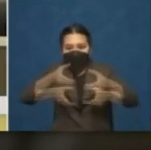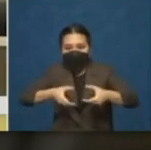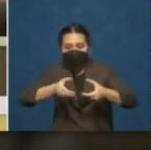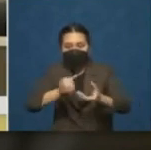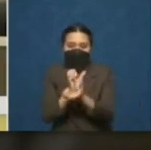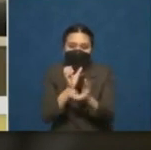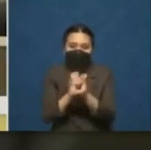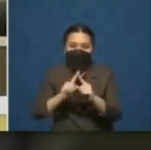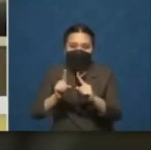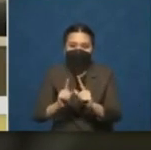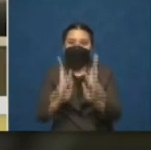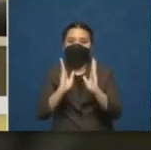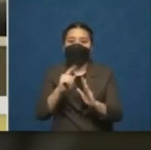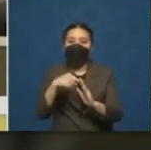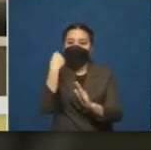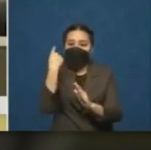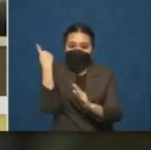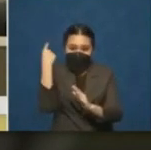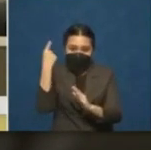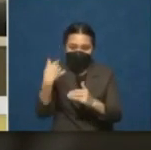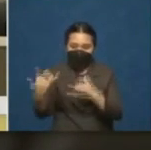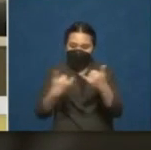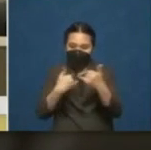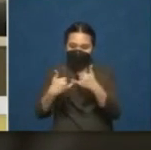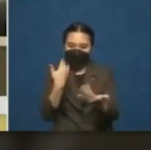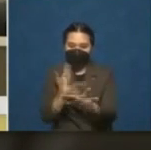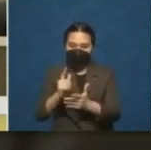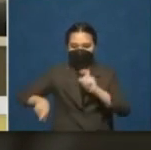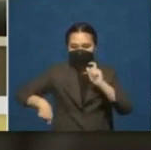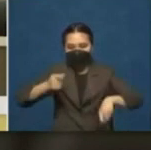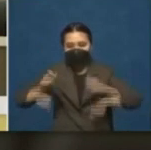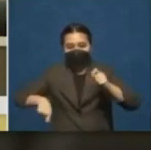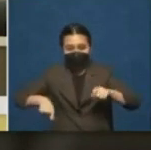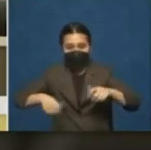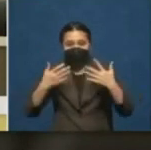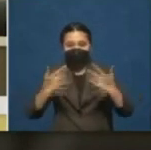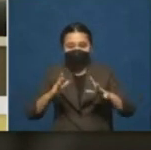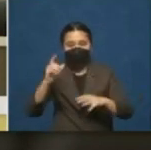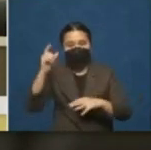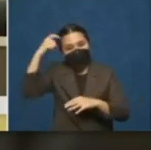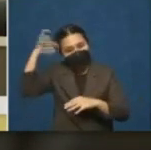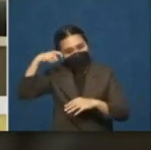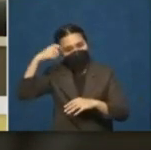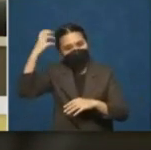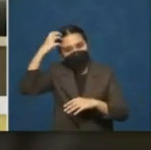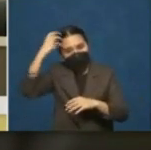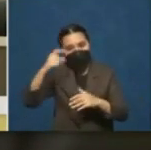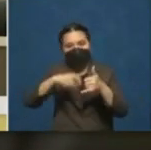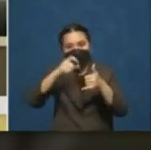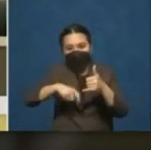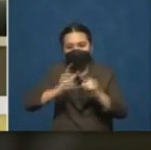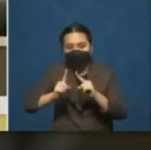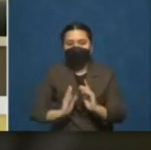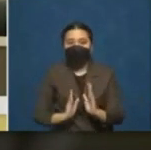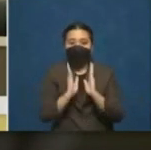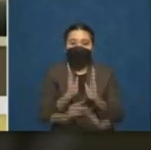หมว่ามันมีผลกระทบแบบนั้นยังไงแล้วมันเสี่ยงขนาดไหนนะเมืองไทยก็เคยมีมาแล้วบ่อนคาสิโนถูกกฎหมายเลิกสมัยร.5แล้วท่าน